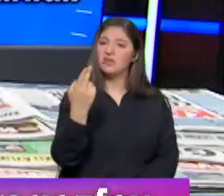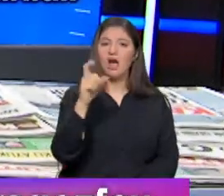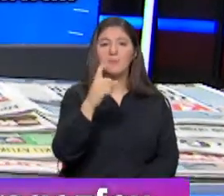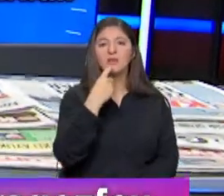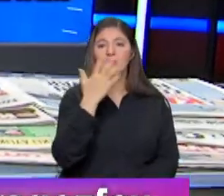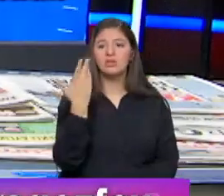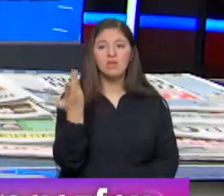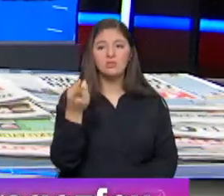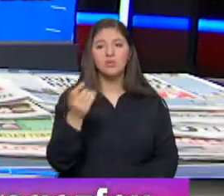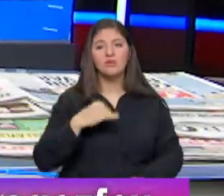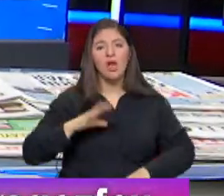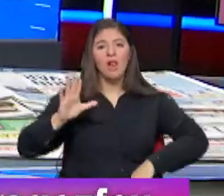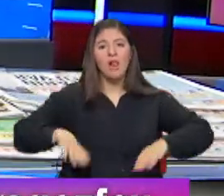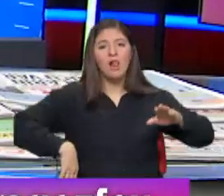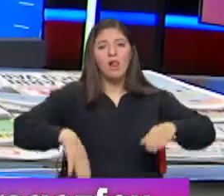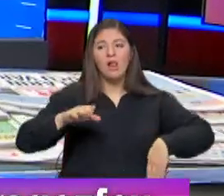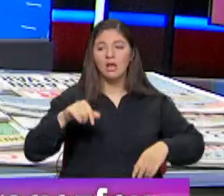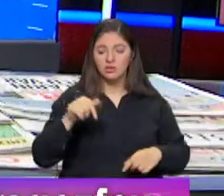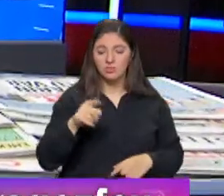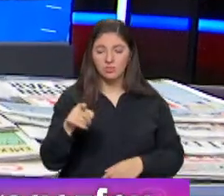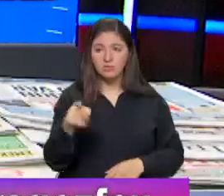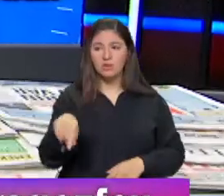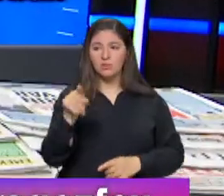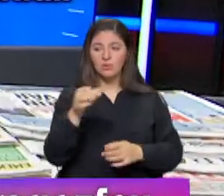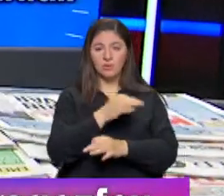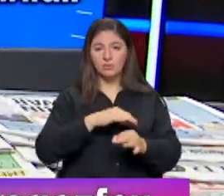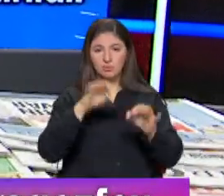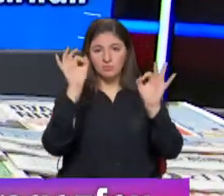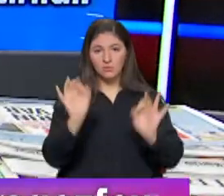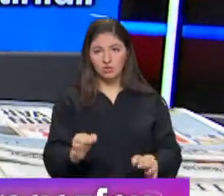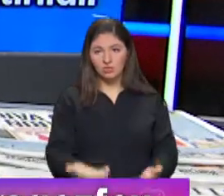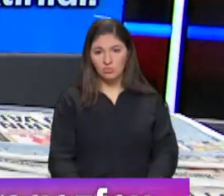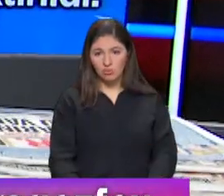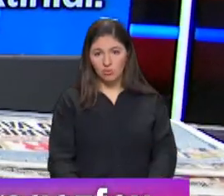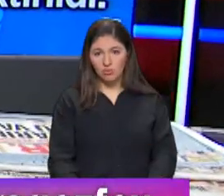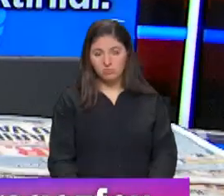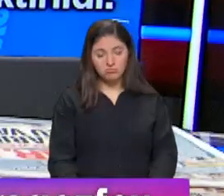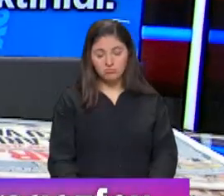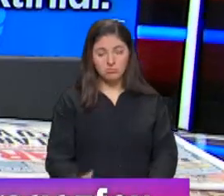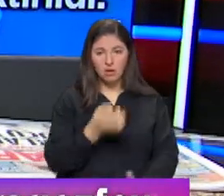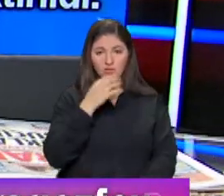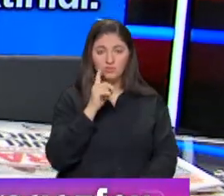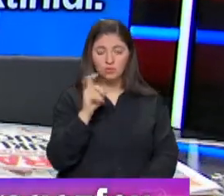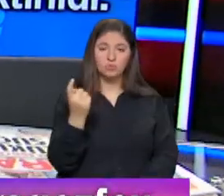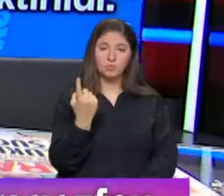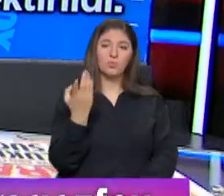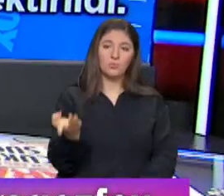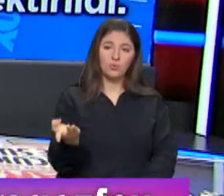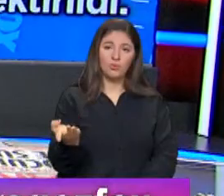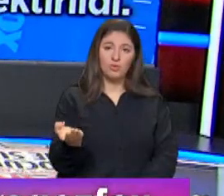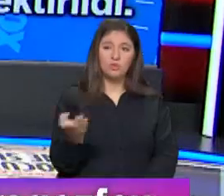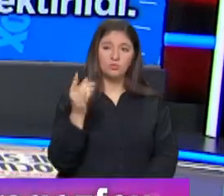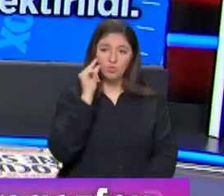önce nasıl bu kadar rahatlı da şimdi onlara bu operasyonlar düzenleniyor Ankara'nın sorduğu sorulardan birisi de